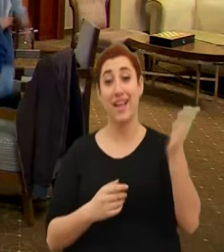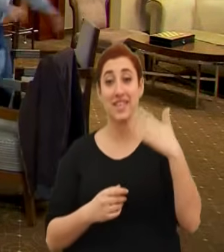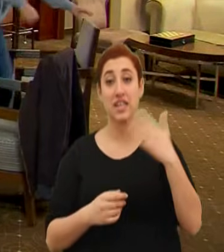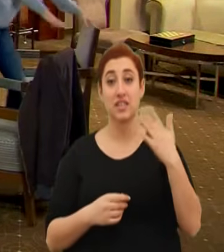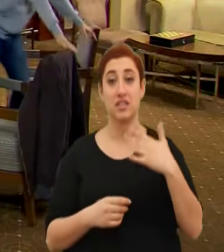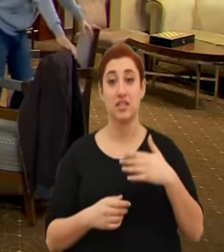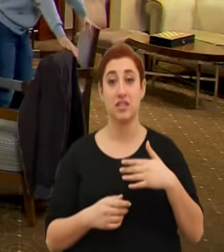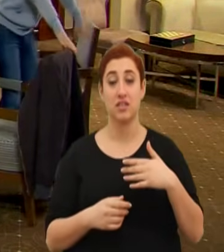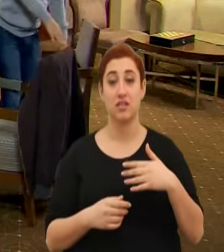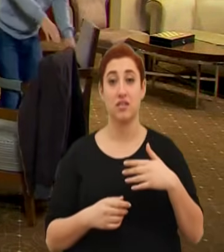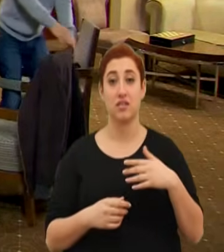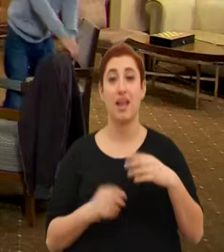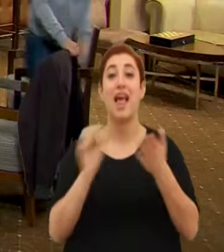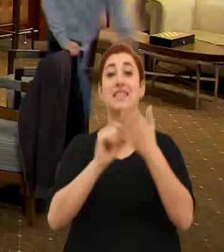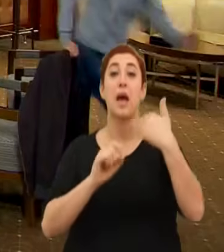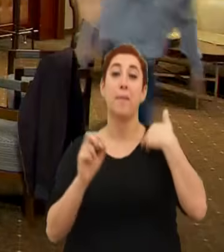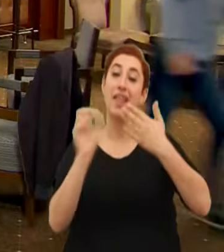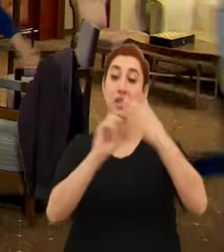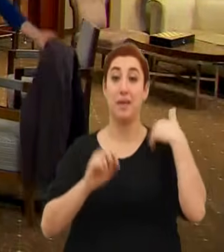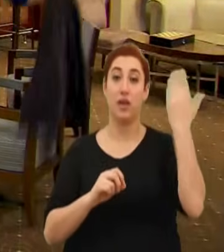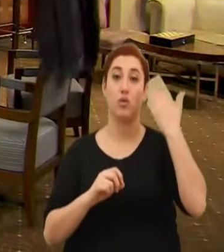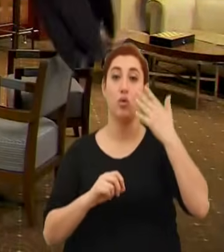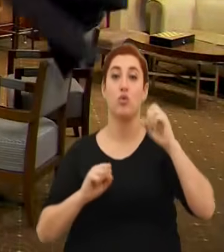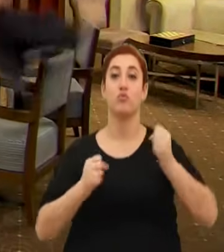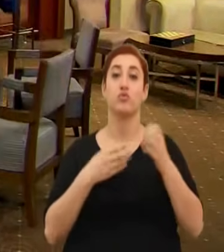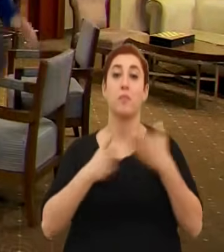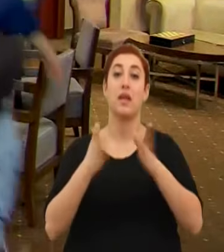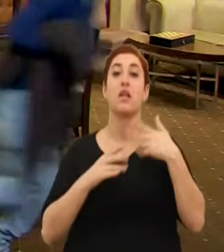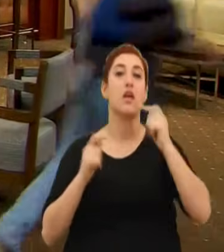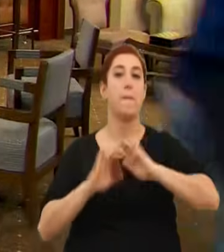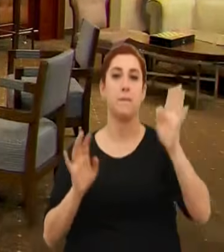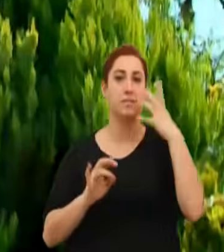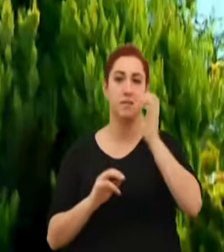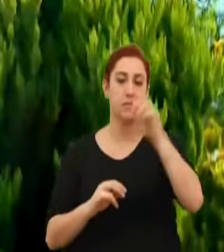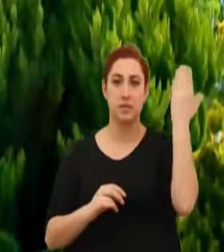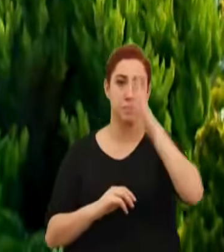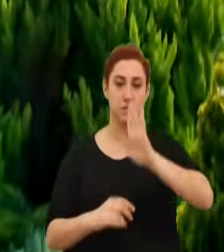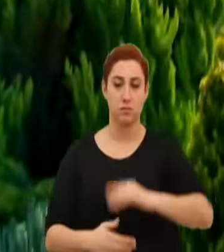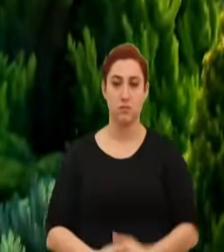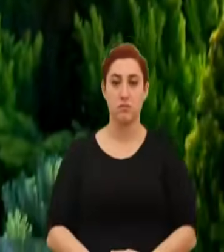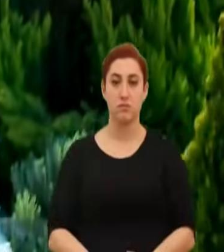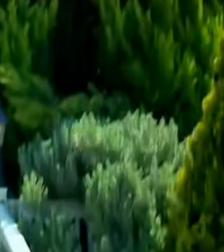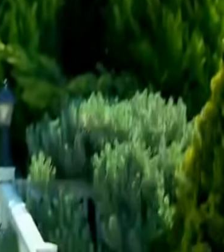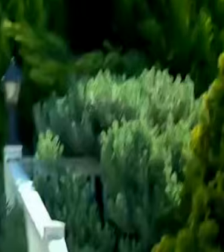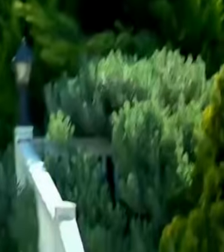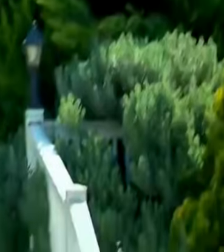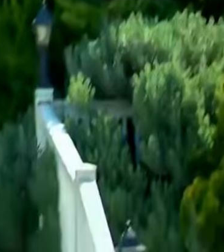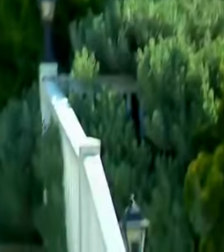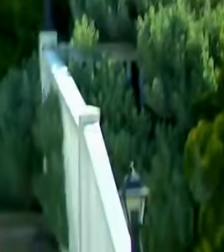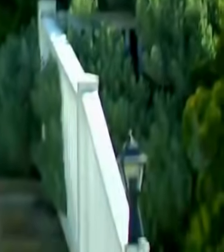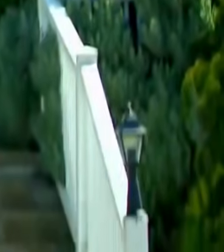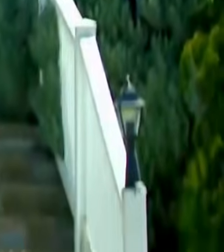yürü. Hesabı bana yaz. Filiz. Lan buz patenini de kaydırtmam ben kimseye. Villanın bahçeden